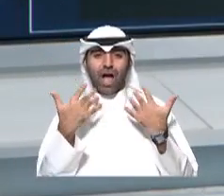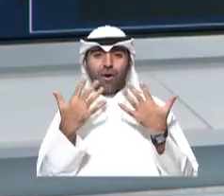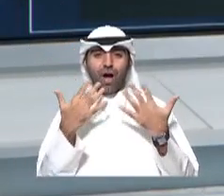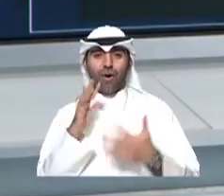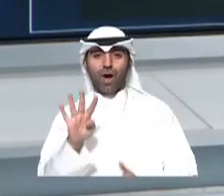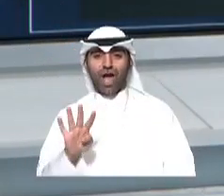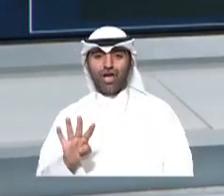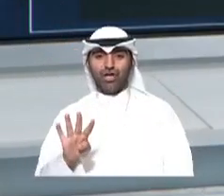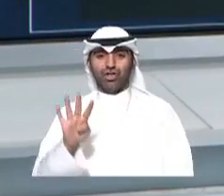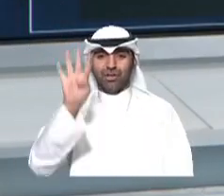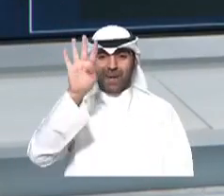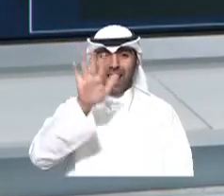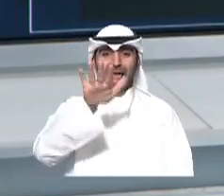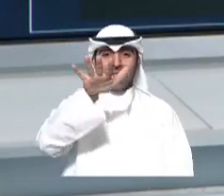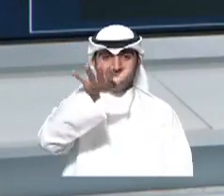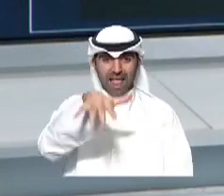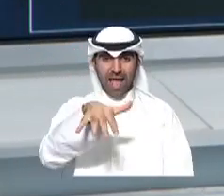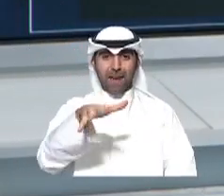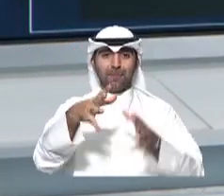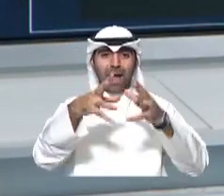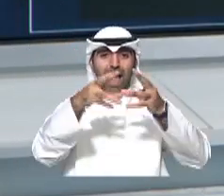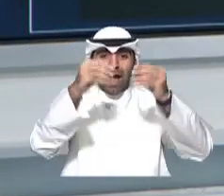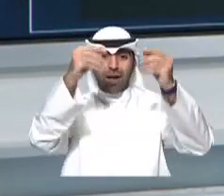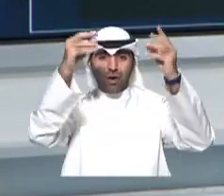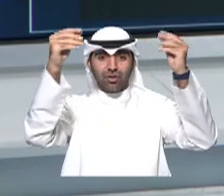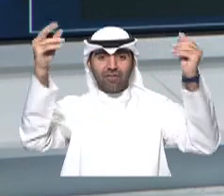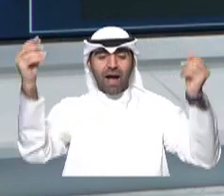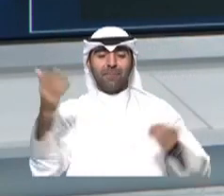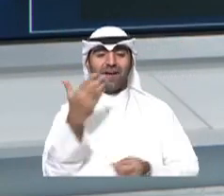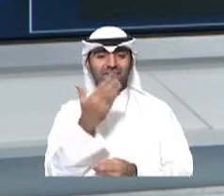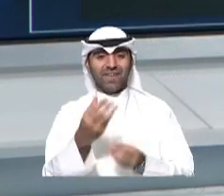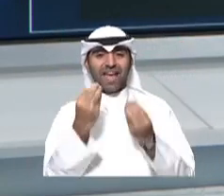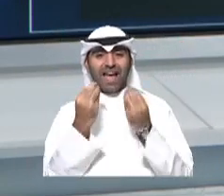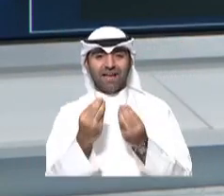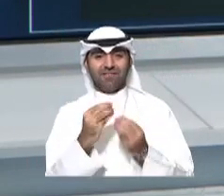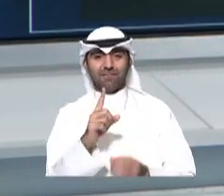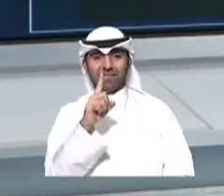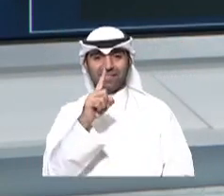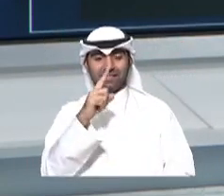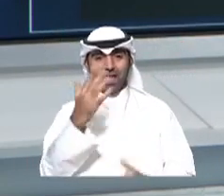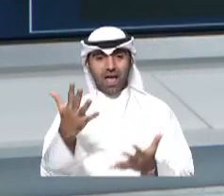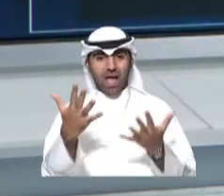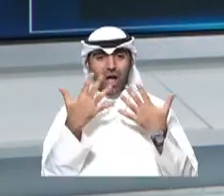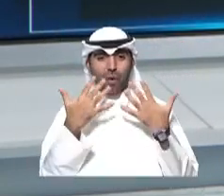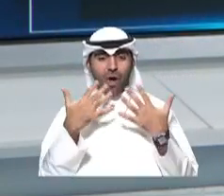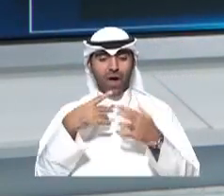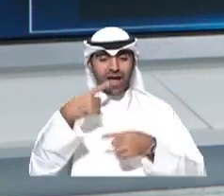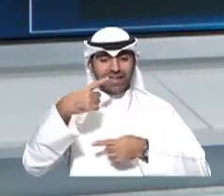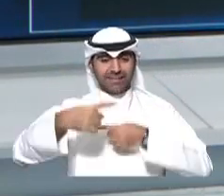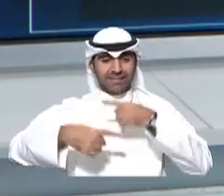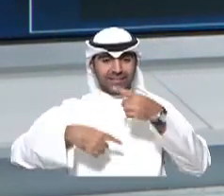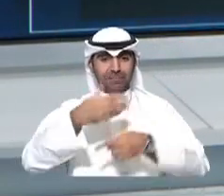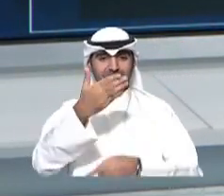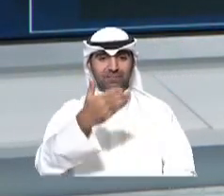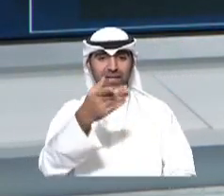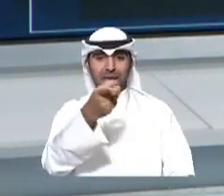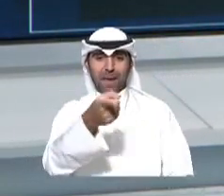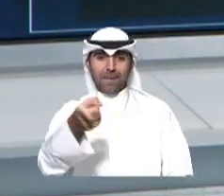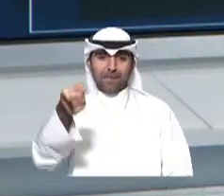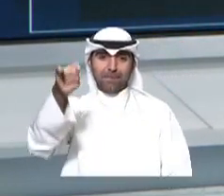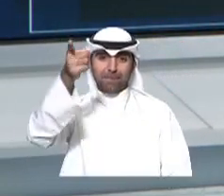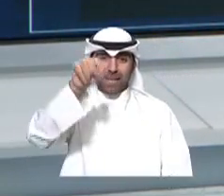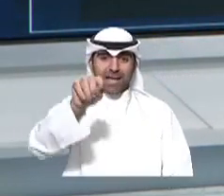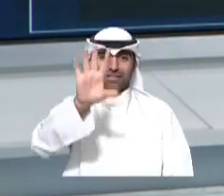الغربية والمناطق المكشوفة من دولة الكويت، وتوقع أن يستمر نشاط الرياح إلى الساعات الأولى من المساء، ومن ثم تبدأ